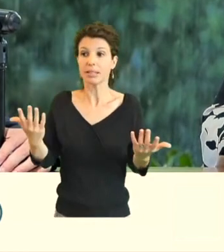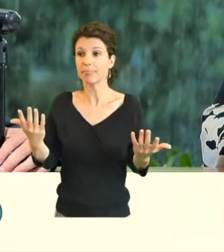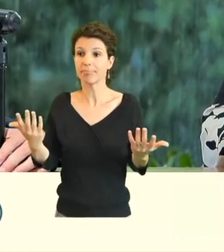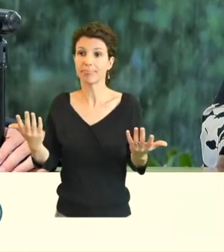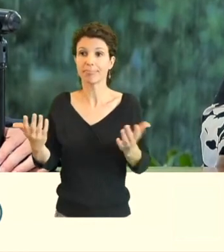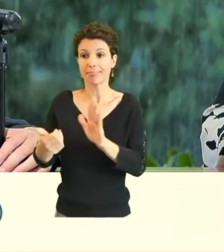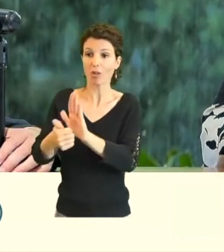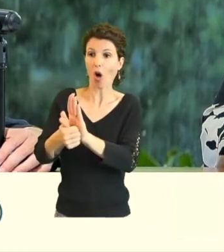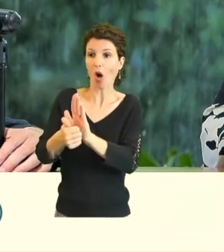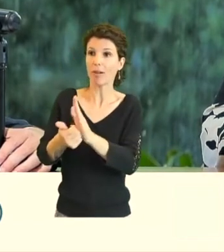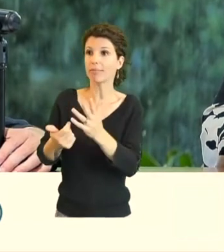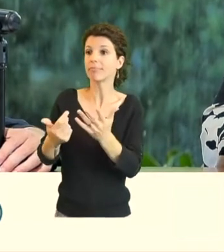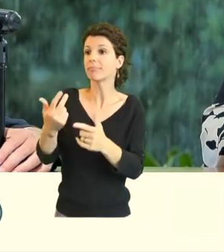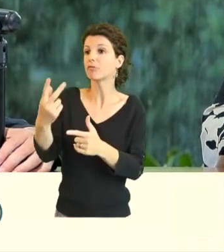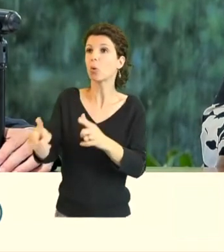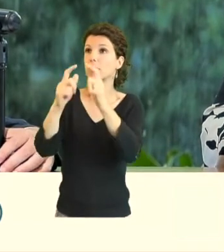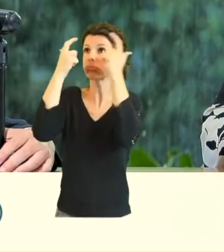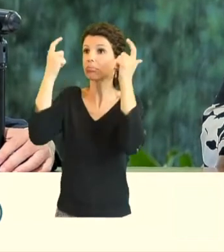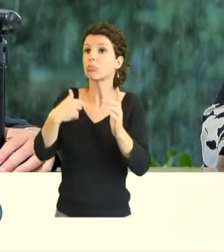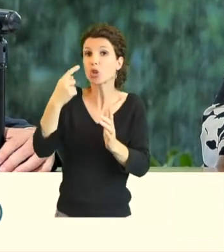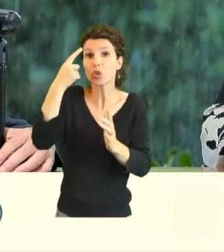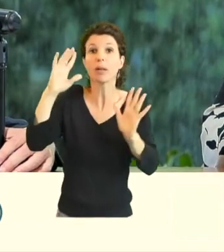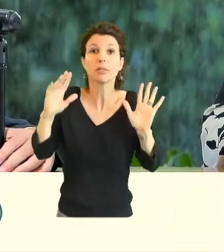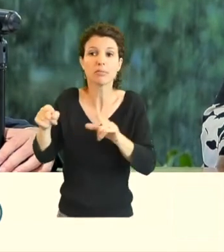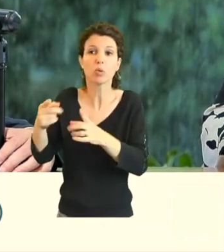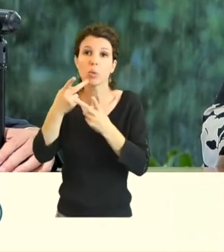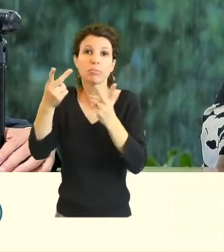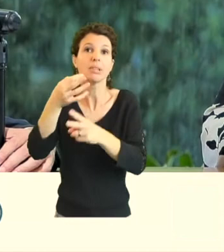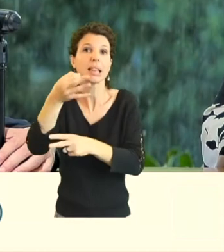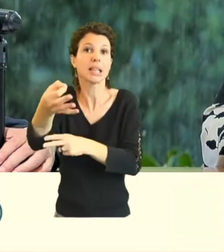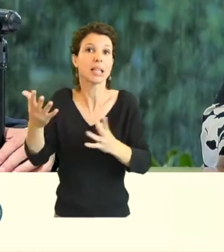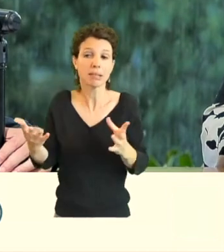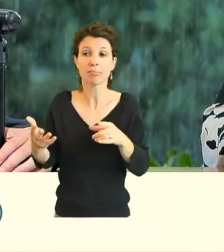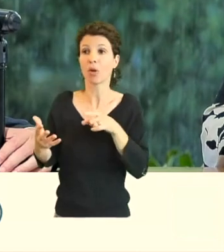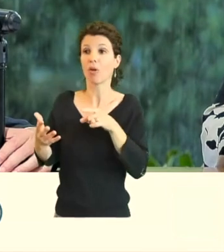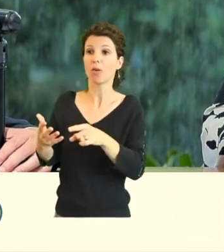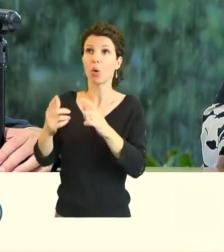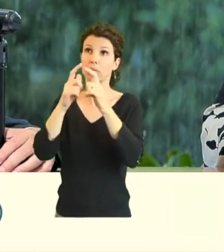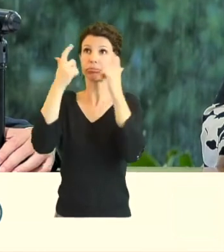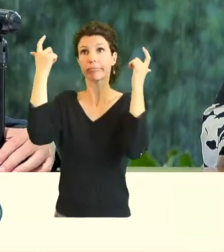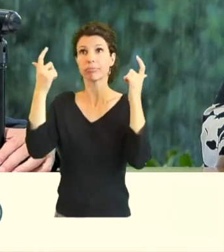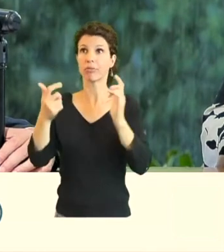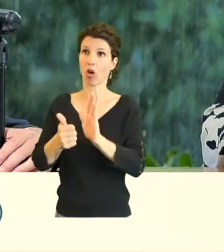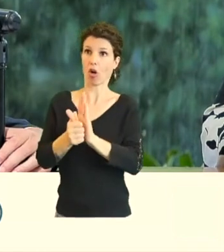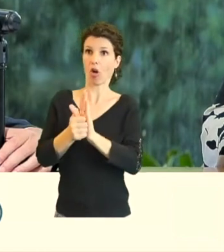défenseur comme vous, semblez l'être, vous dites l'être, donc